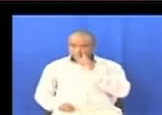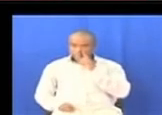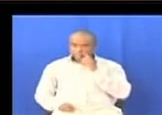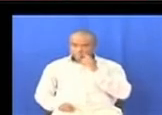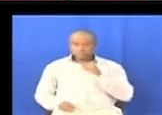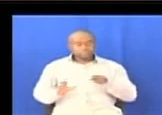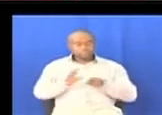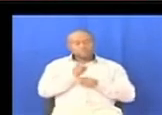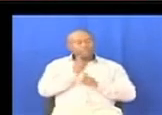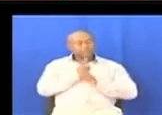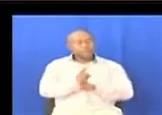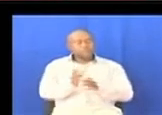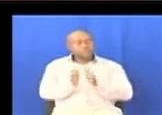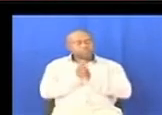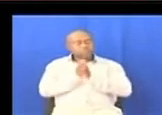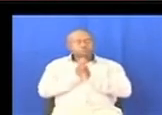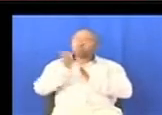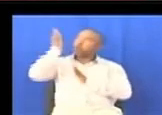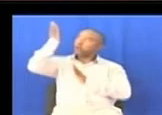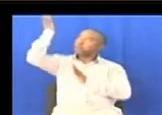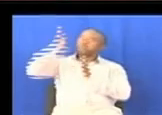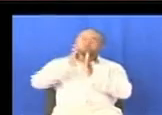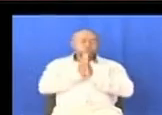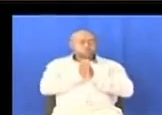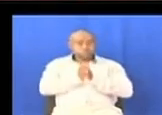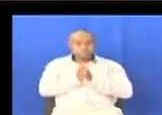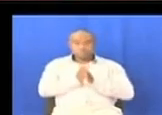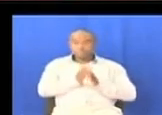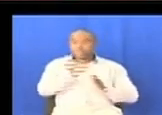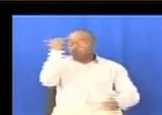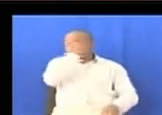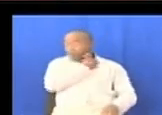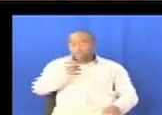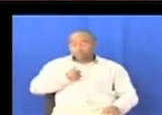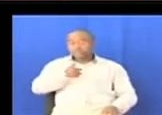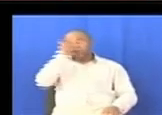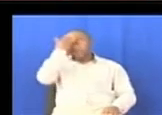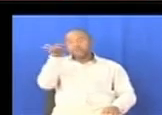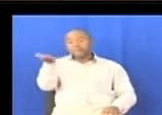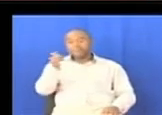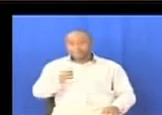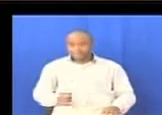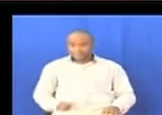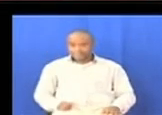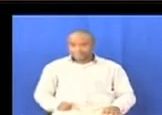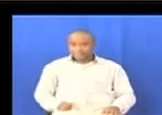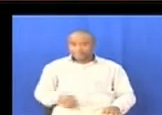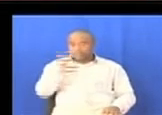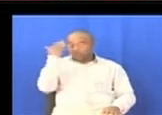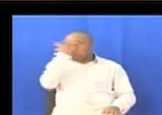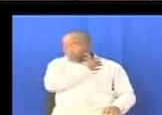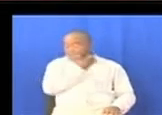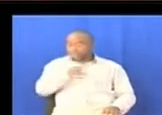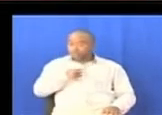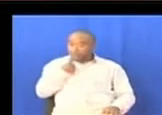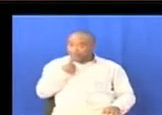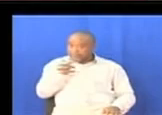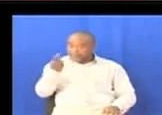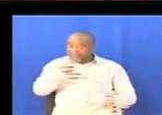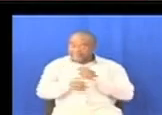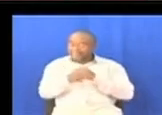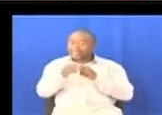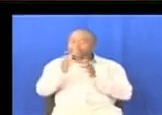Tumkimbilie Mwenyezi Mungu. Na Wakristo mnajua, Wakristo mnajua Biblia imeandika,